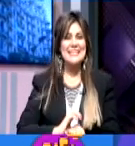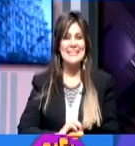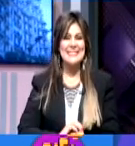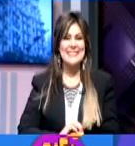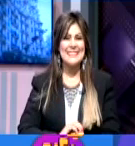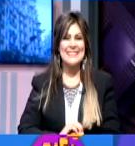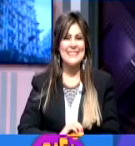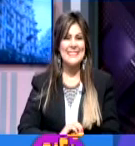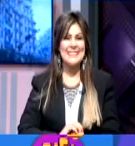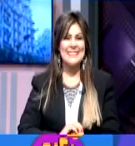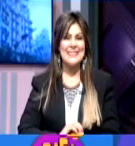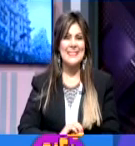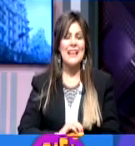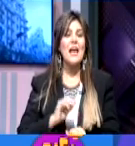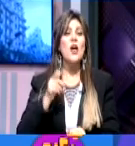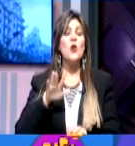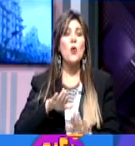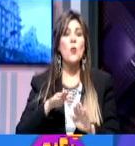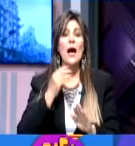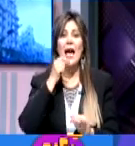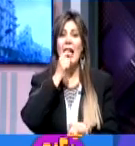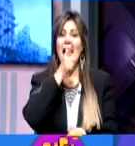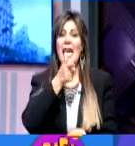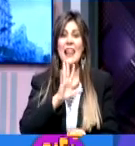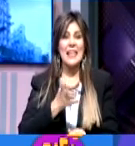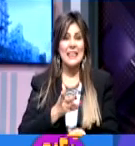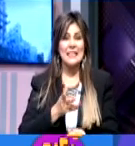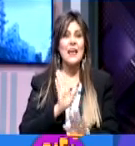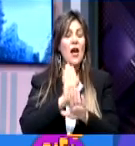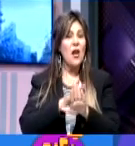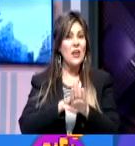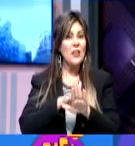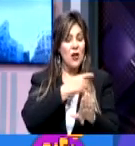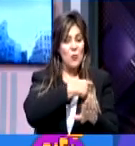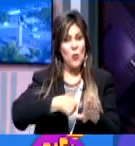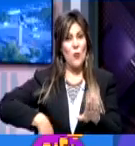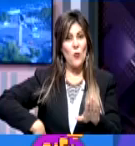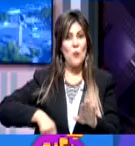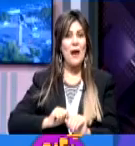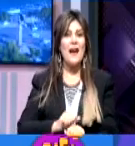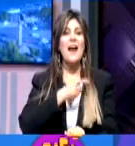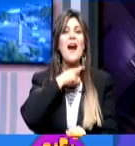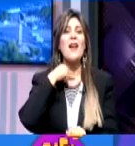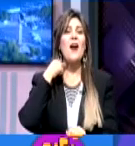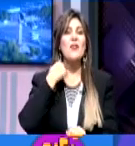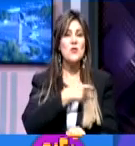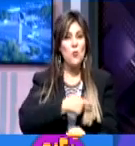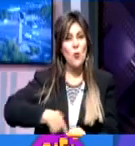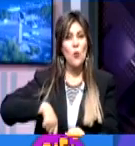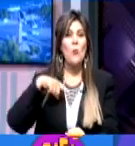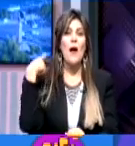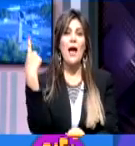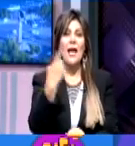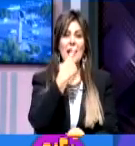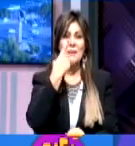السيسي، إن هو قال طلب الحكومة الخاصة والحكومة العامة، يعني